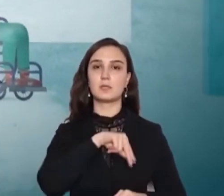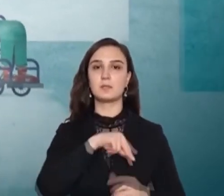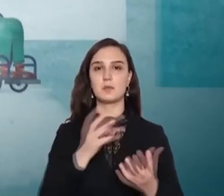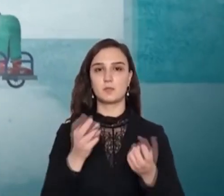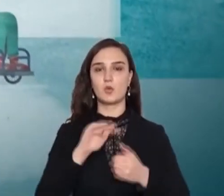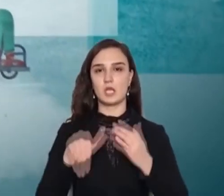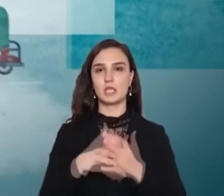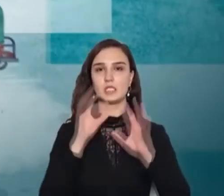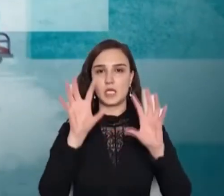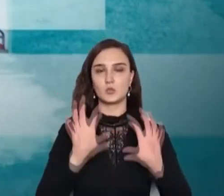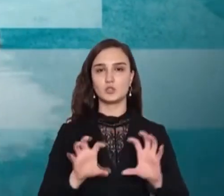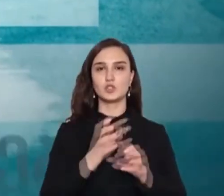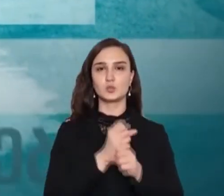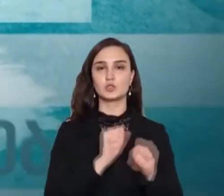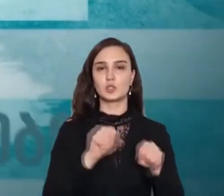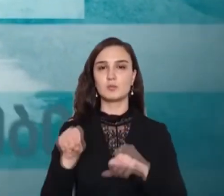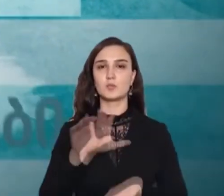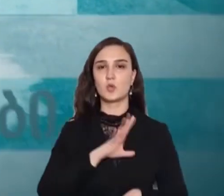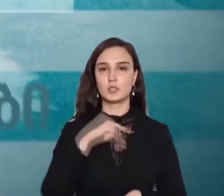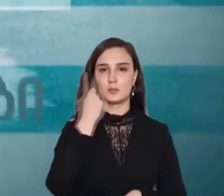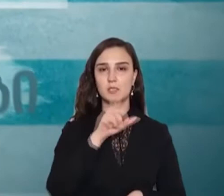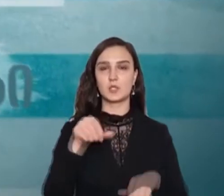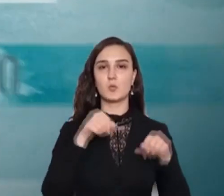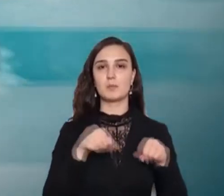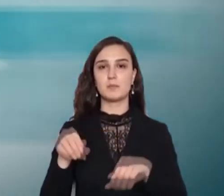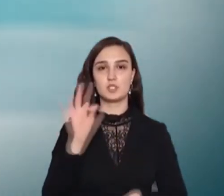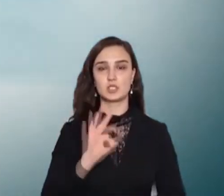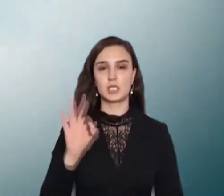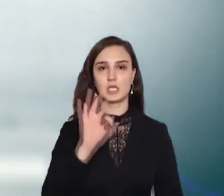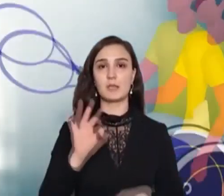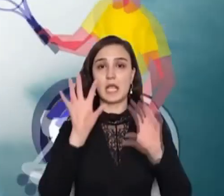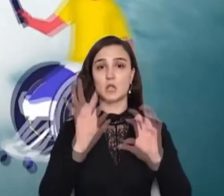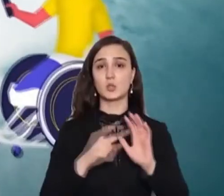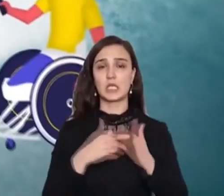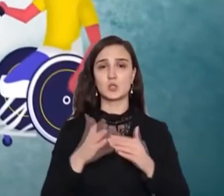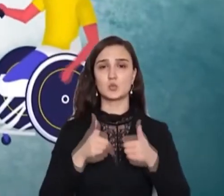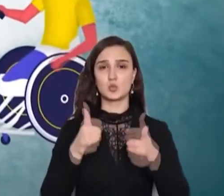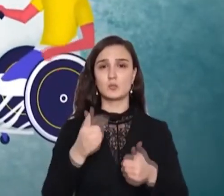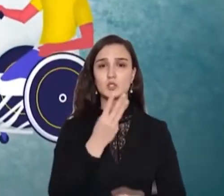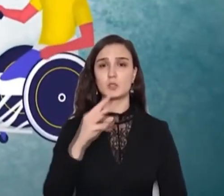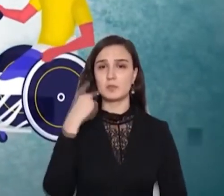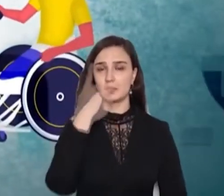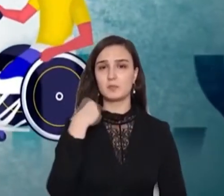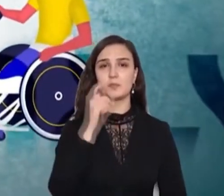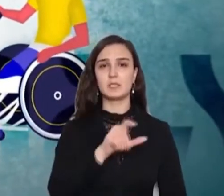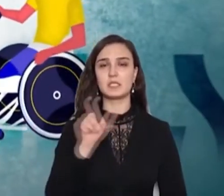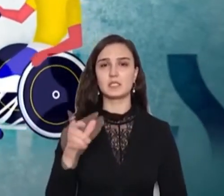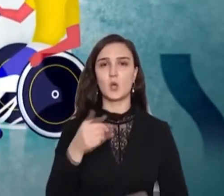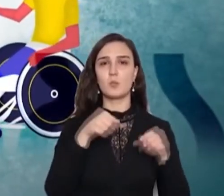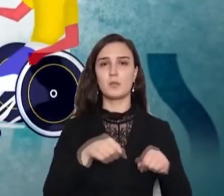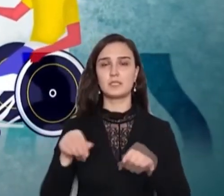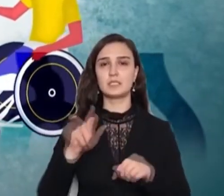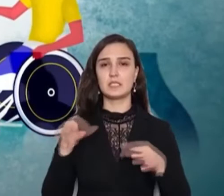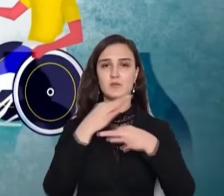2020 წლის ივლისში საქართველოში შეზღუდული შესაძლებლობების მქონე პირთა უფლებების შესახებ ახალი კანონი ამოქმედდა. კანონი შეშმო პირთა